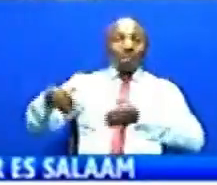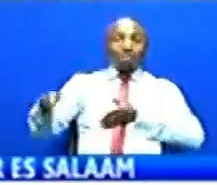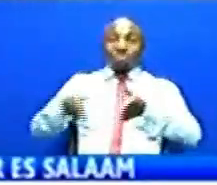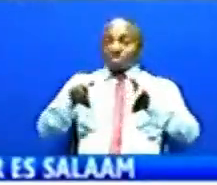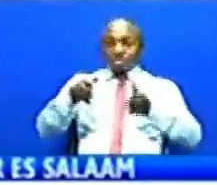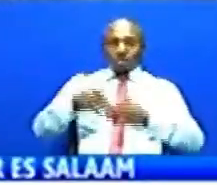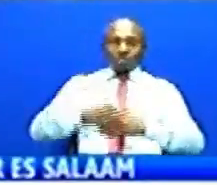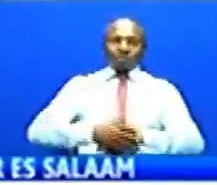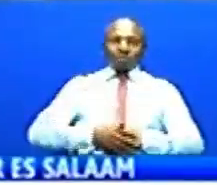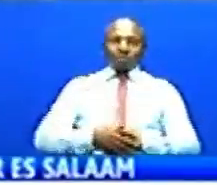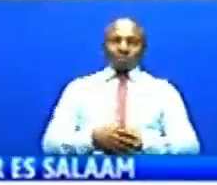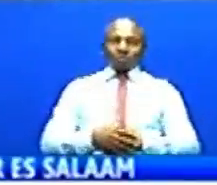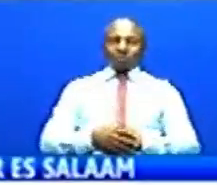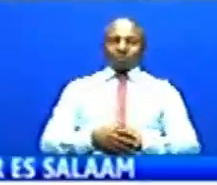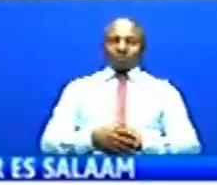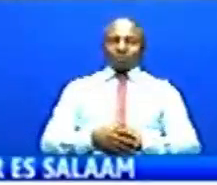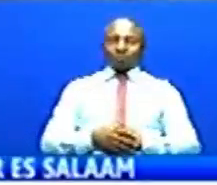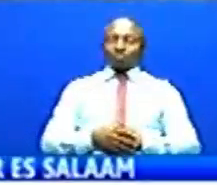mji wetu.